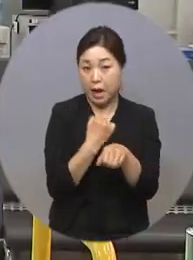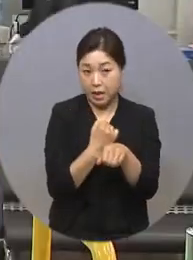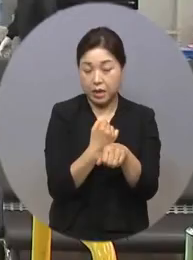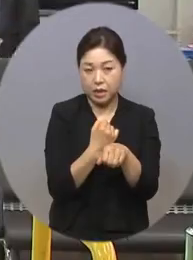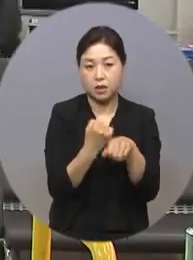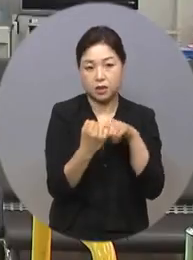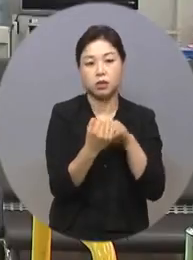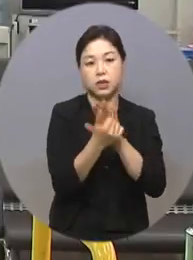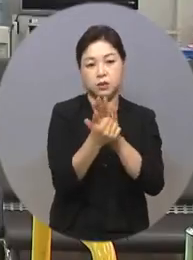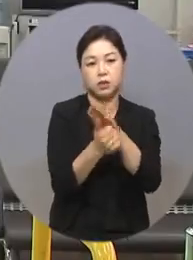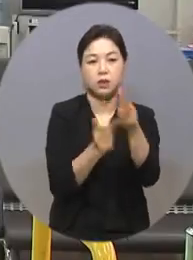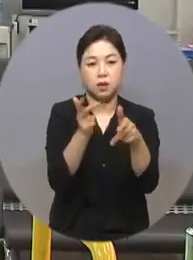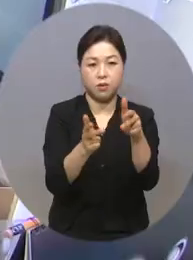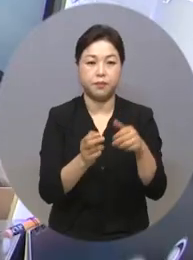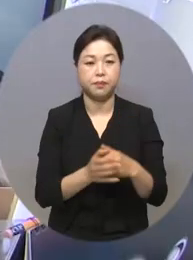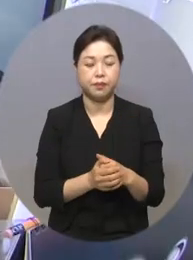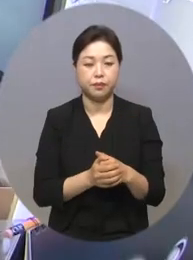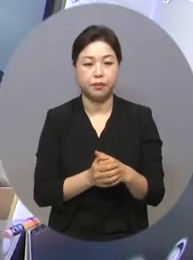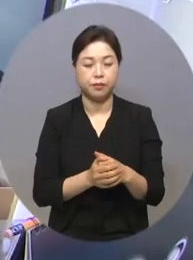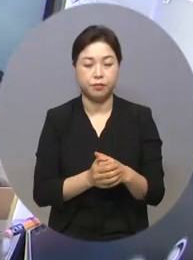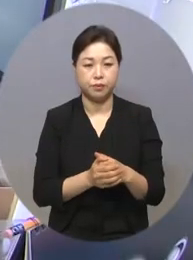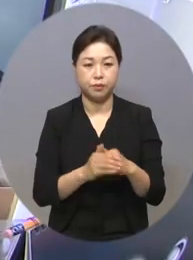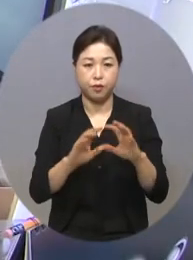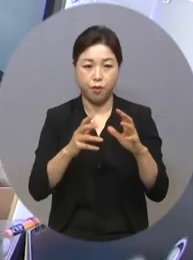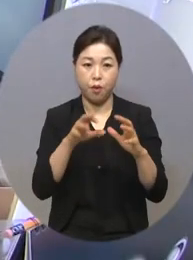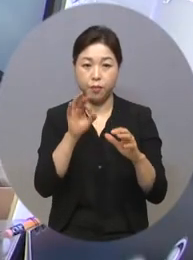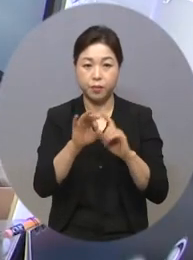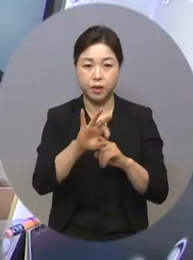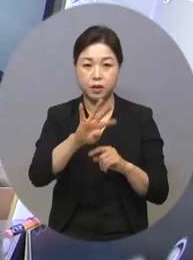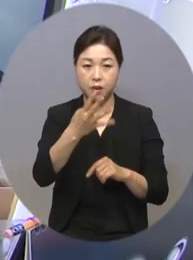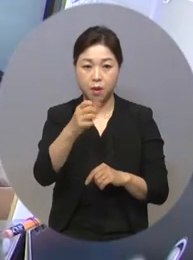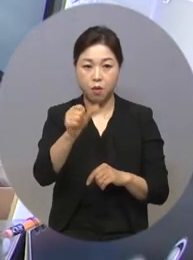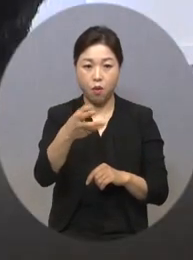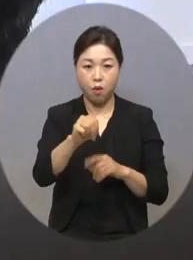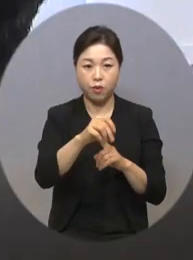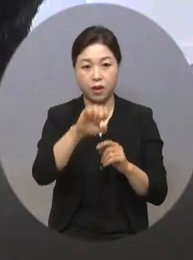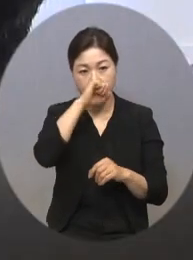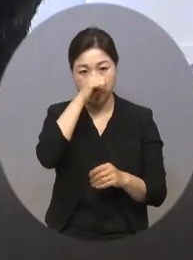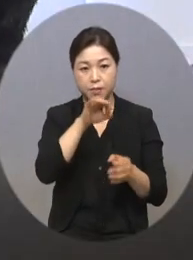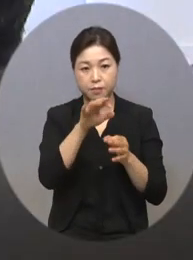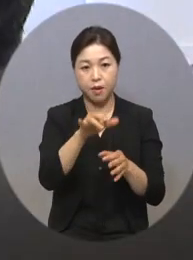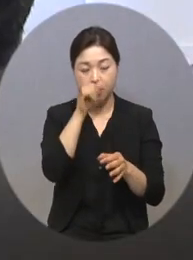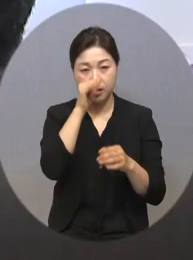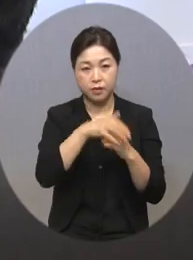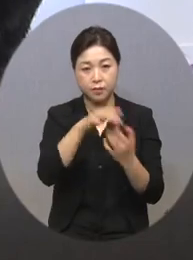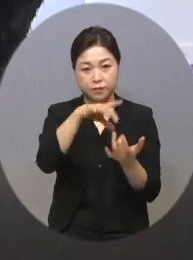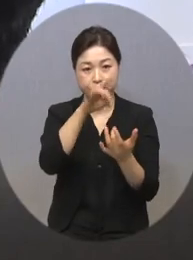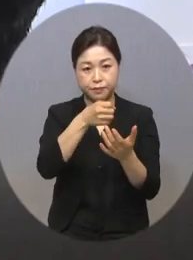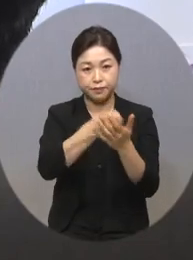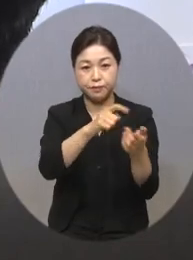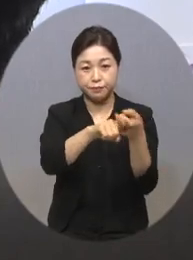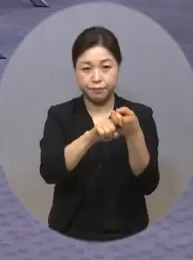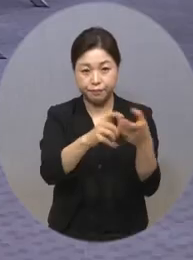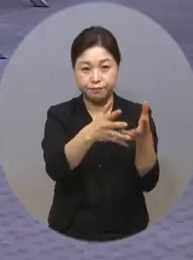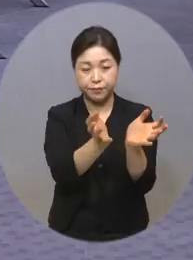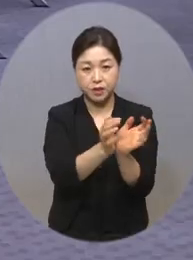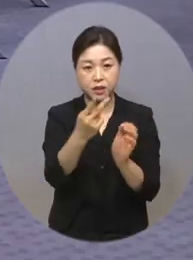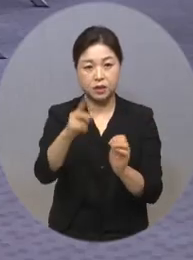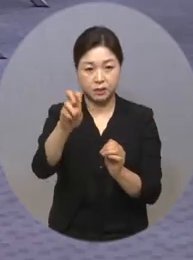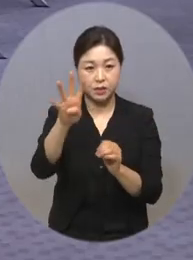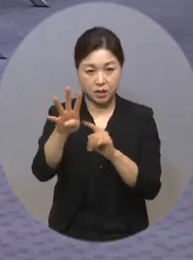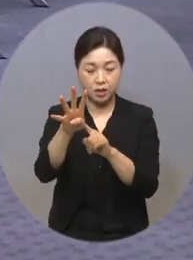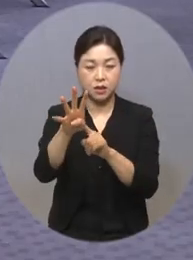사업입니다. 올해 국비 405억 원의 예산이 투입되며 선정된 연합체는